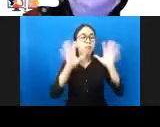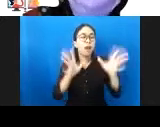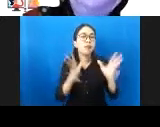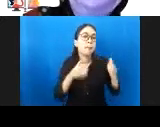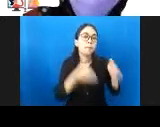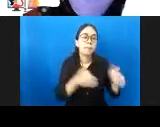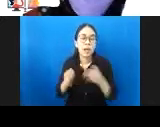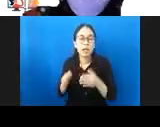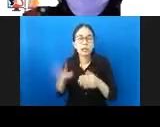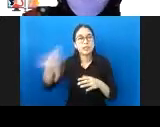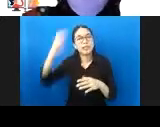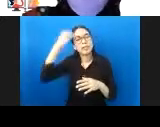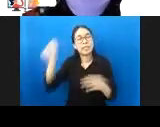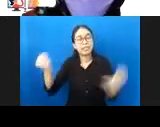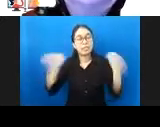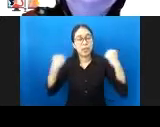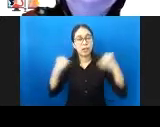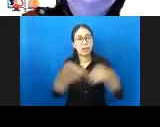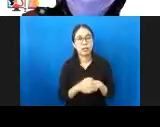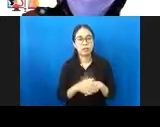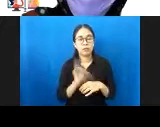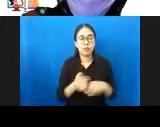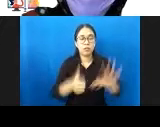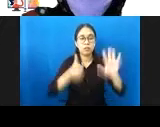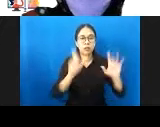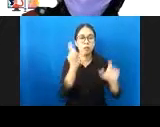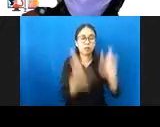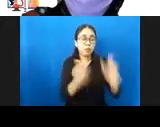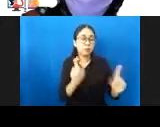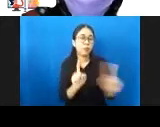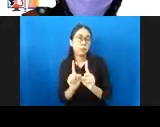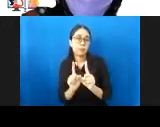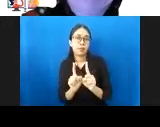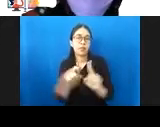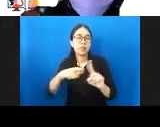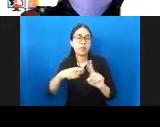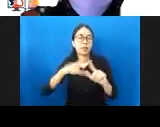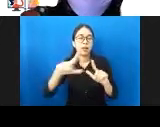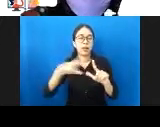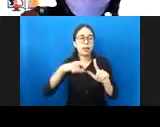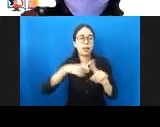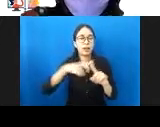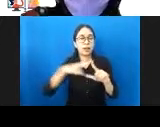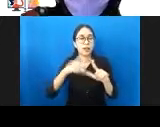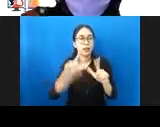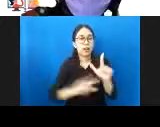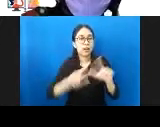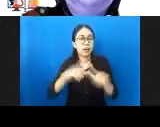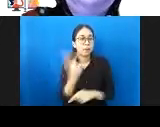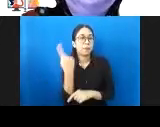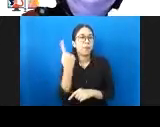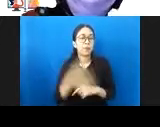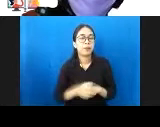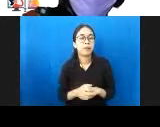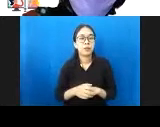Dinas Kesehatan dan 6 orang pendamping kalakarya MTBS yang pertama. Yang sudah dihasilkan oleh tim